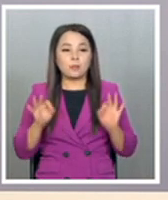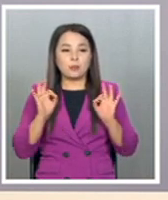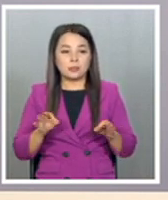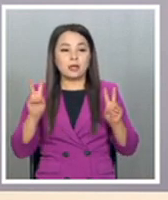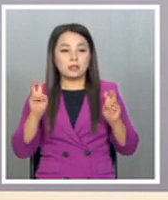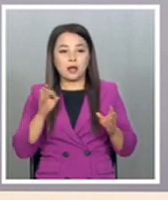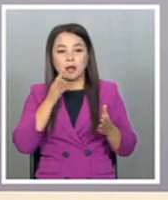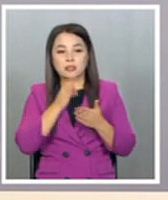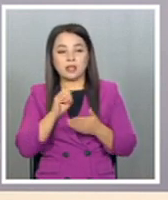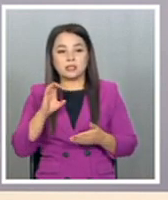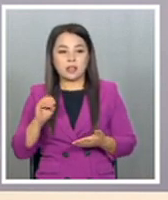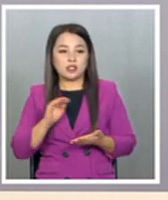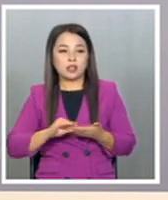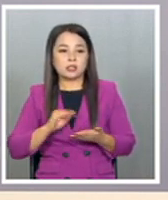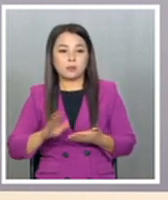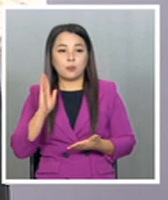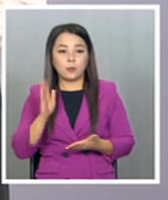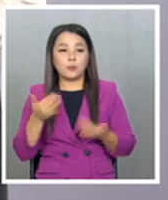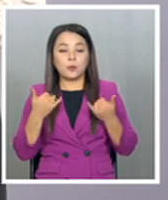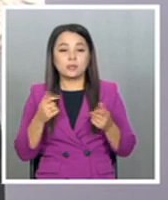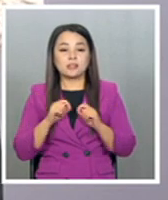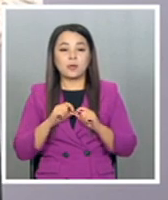тақырыбында эссе жазамыз. Бүгінгі сабақта